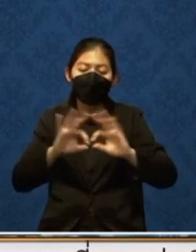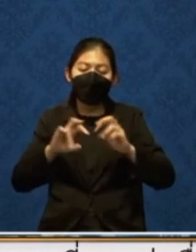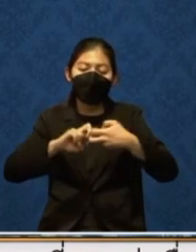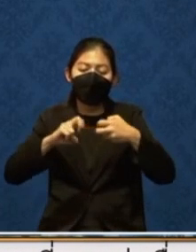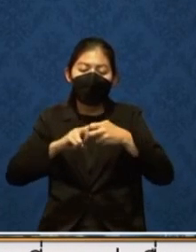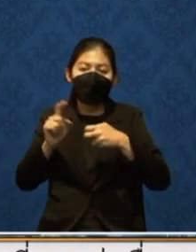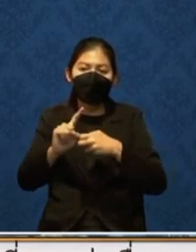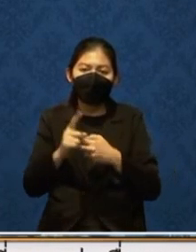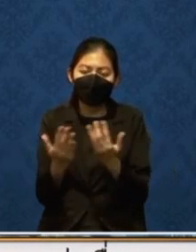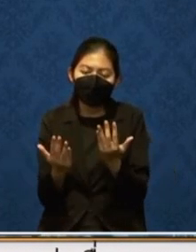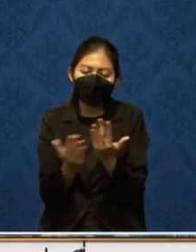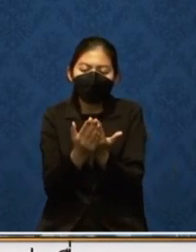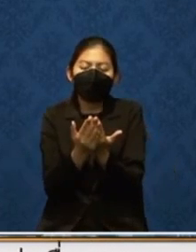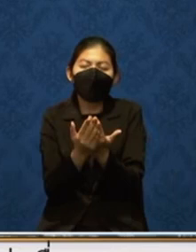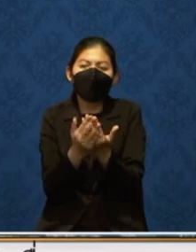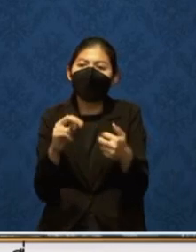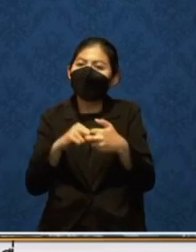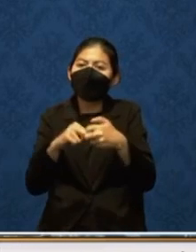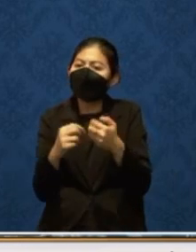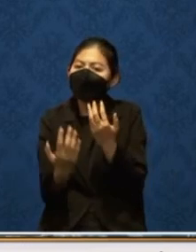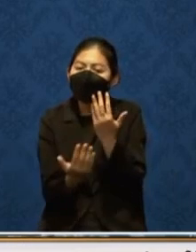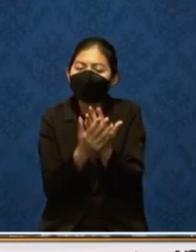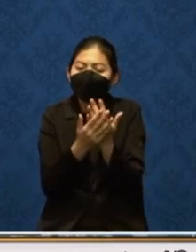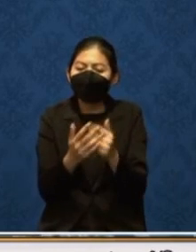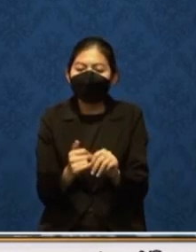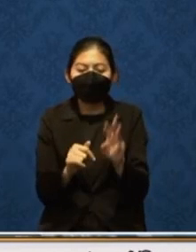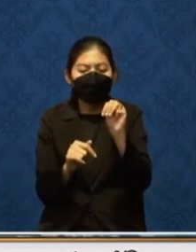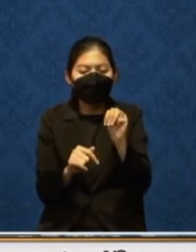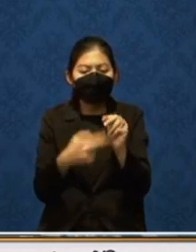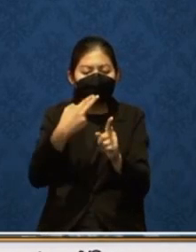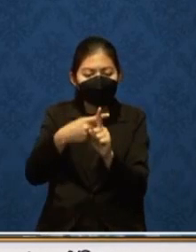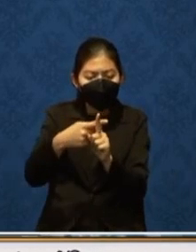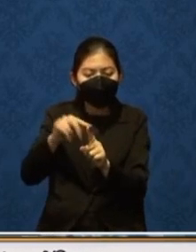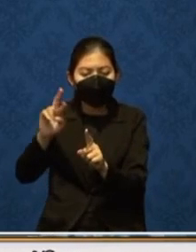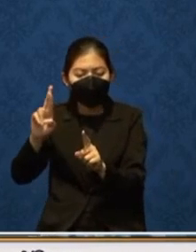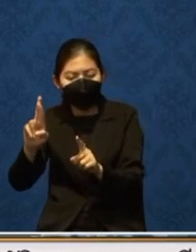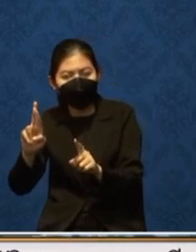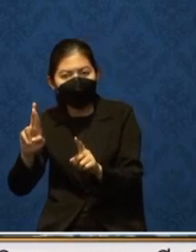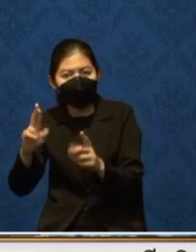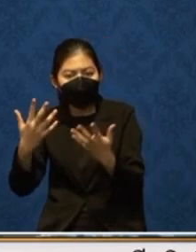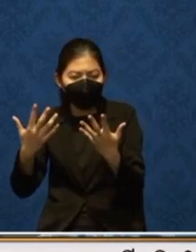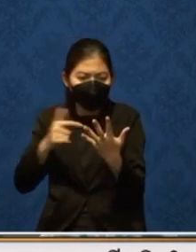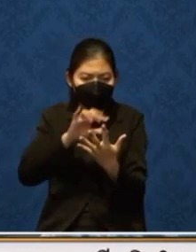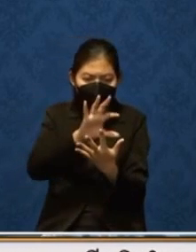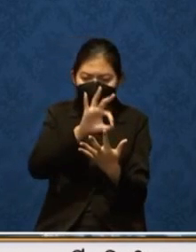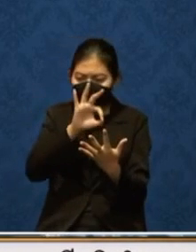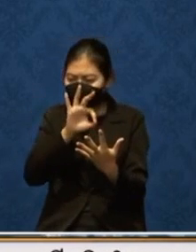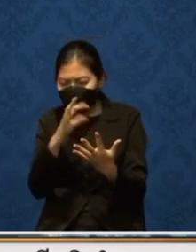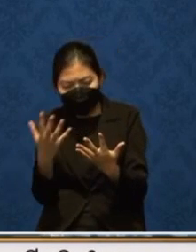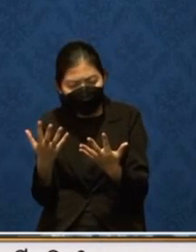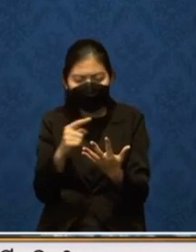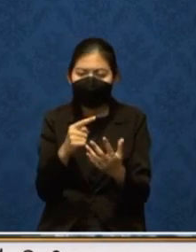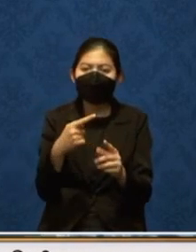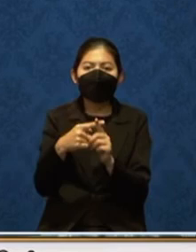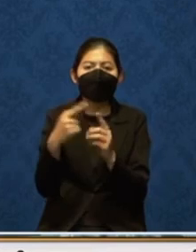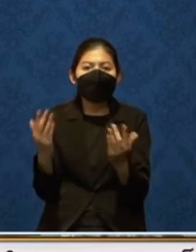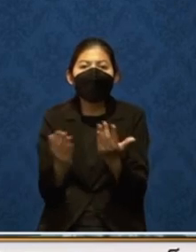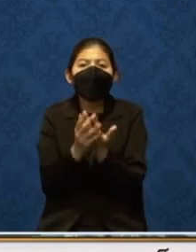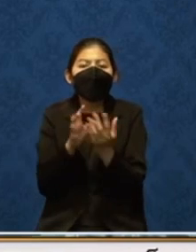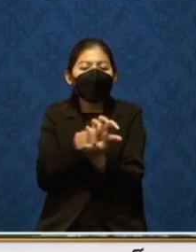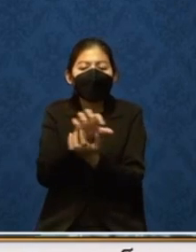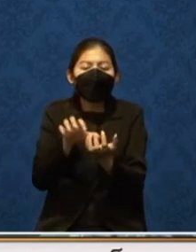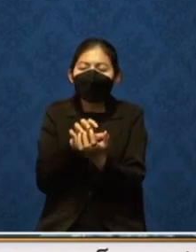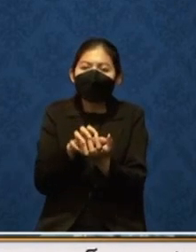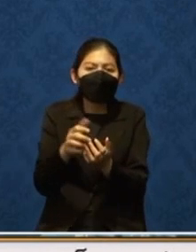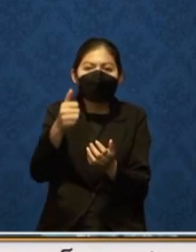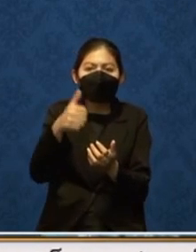สอนกครับคืท่จะเอา M มา English as wellท่ไม่ได้เลือกอcareจะเอา pem Racไม่ได้เล